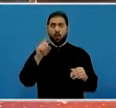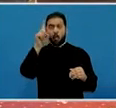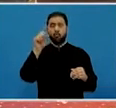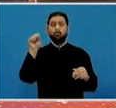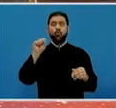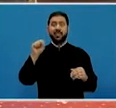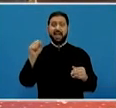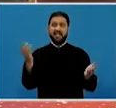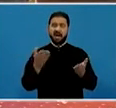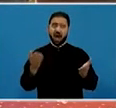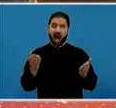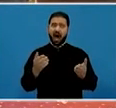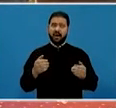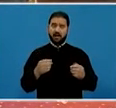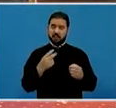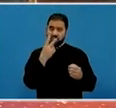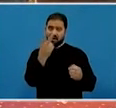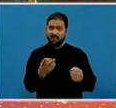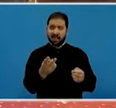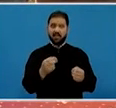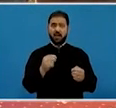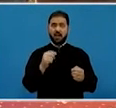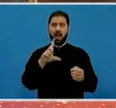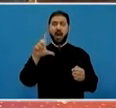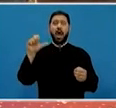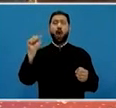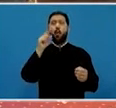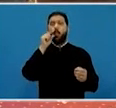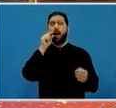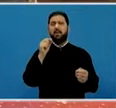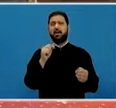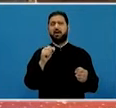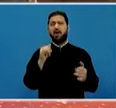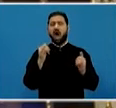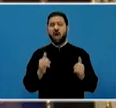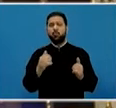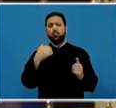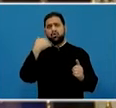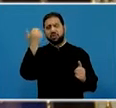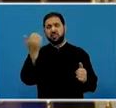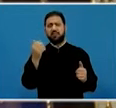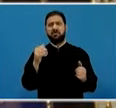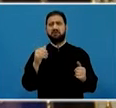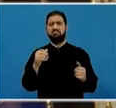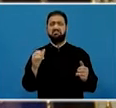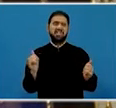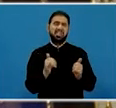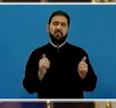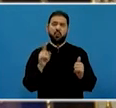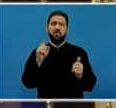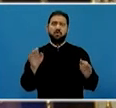se manifestă la nivel general uman, deci, de pildă, când se petrece un cataclism